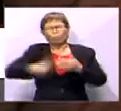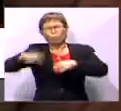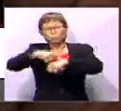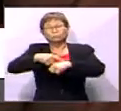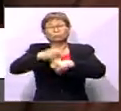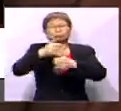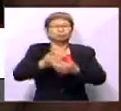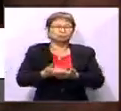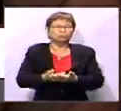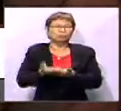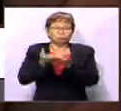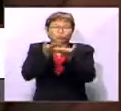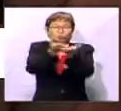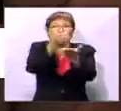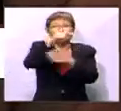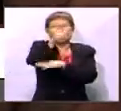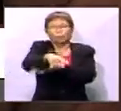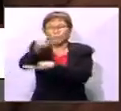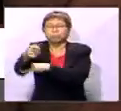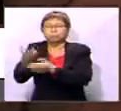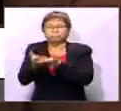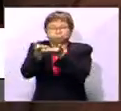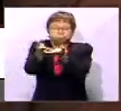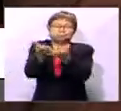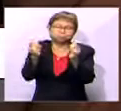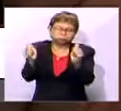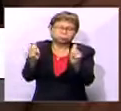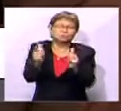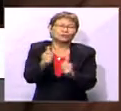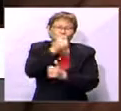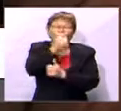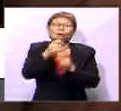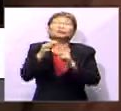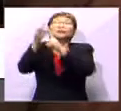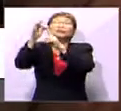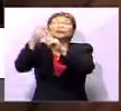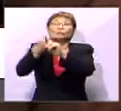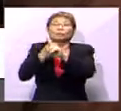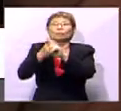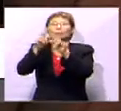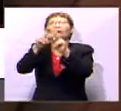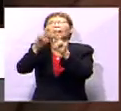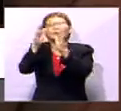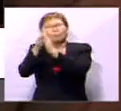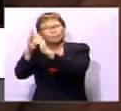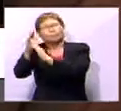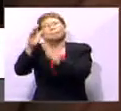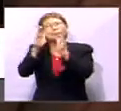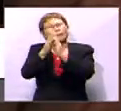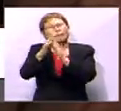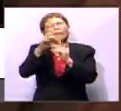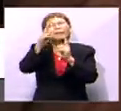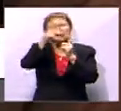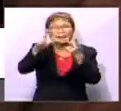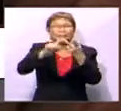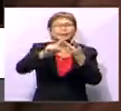attractive proposition to our customers Who are mainly from urban areas Of clang Valley Penang